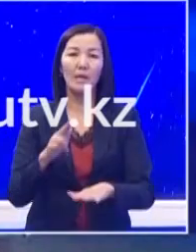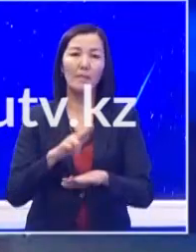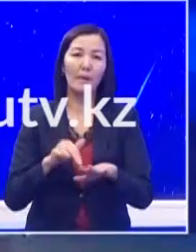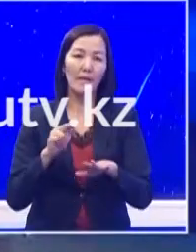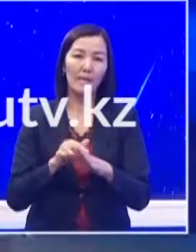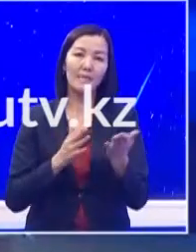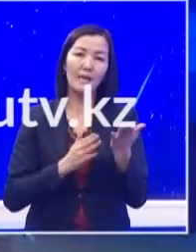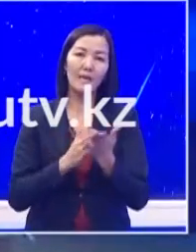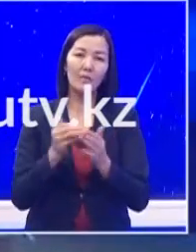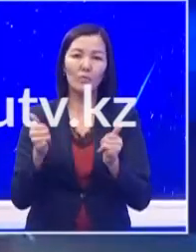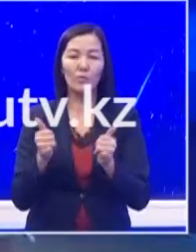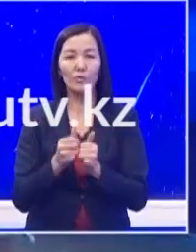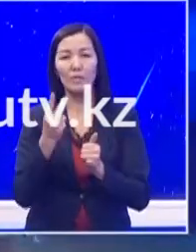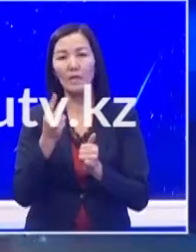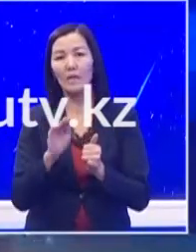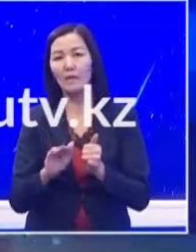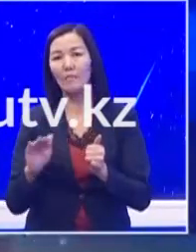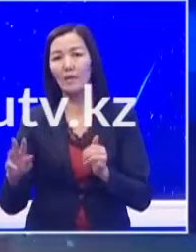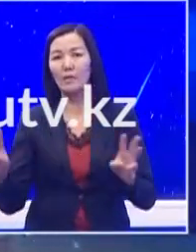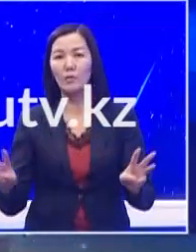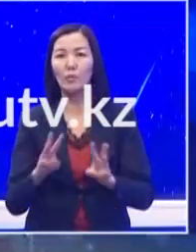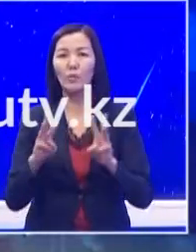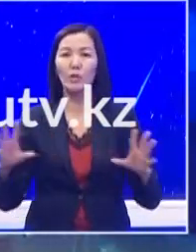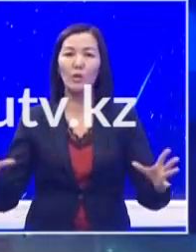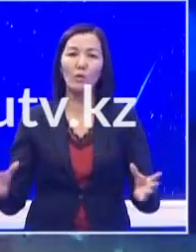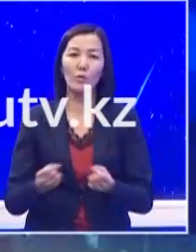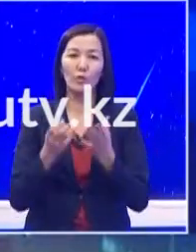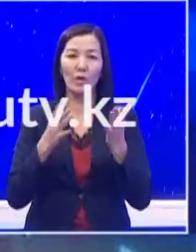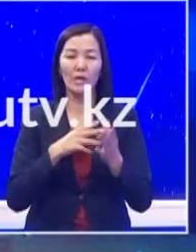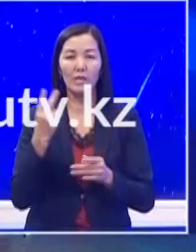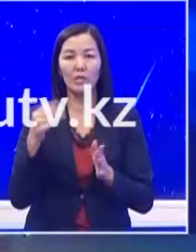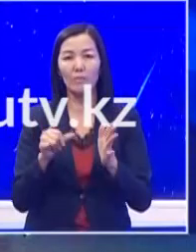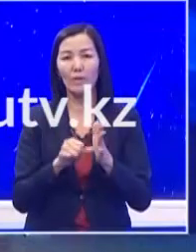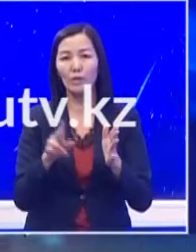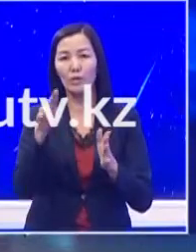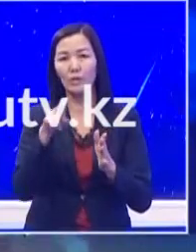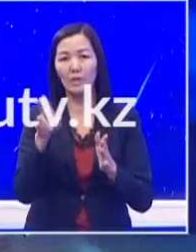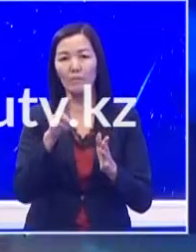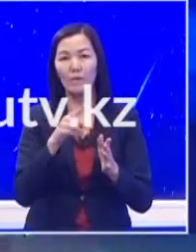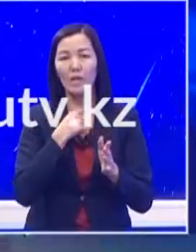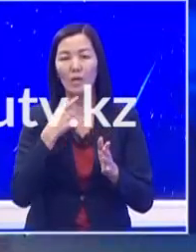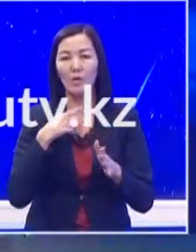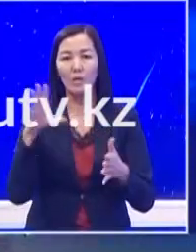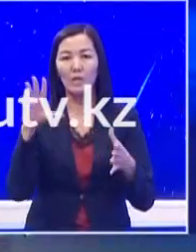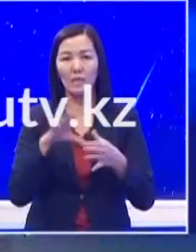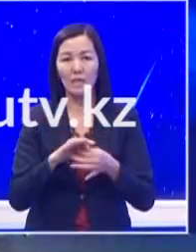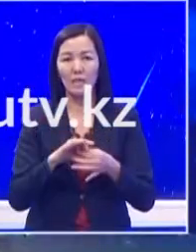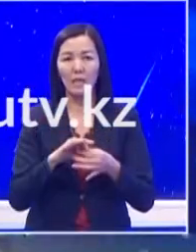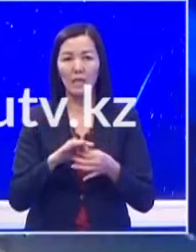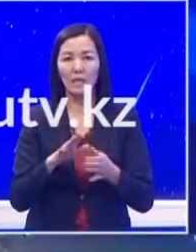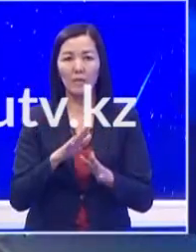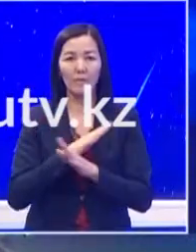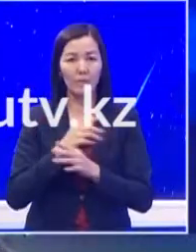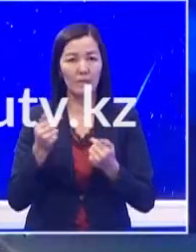Полиция қызметкері көршісінің екі баласын өрттен құтқарды. Оқиға 26 желтоқсанда Талдықорғанда тіркелген. Абырой болғанда көз жұмғандар